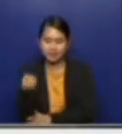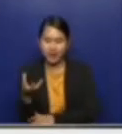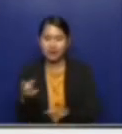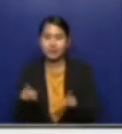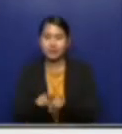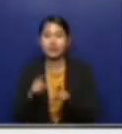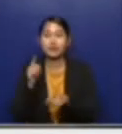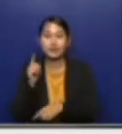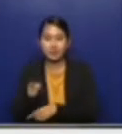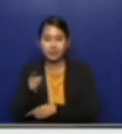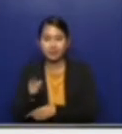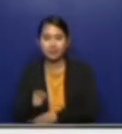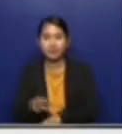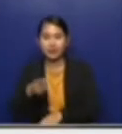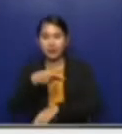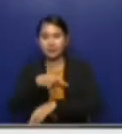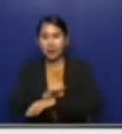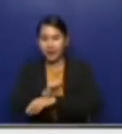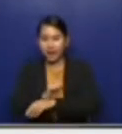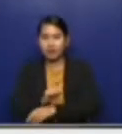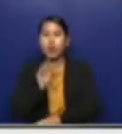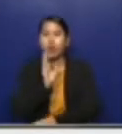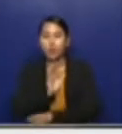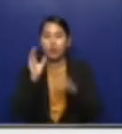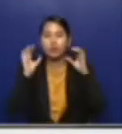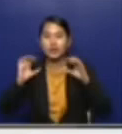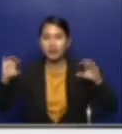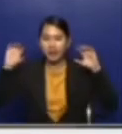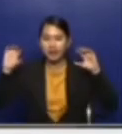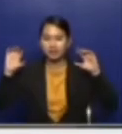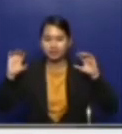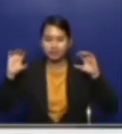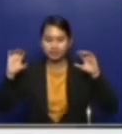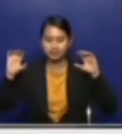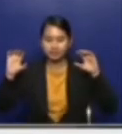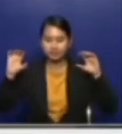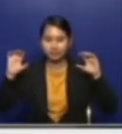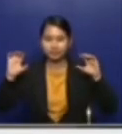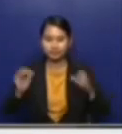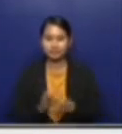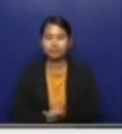แล้วก็เลือกประธานเป็นของฝ่ายรัฐบาล